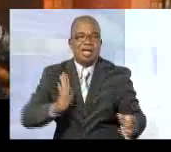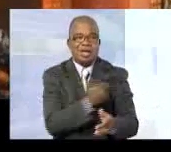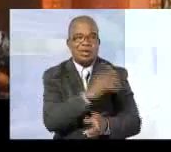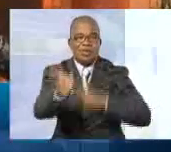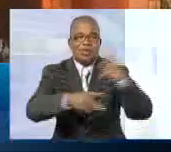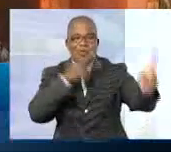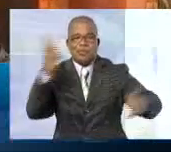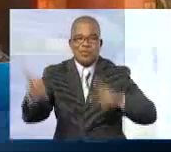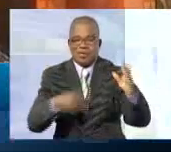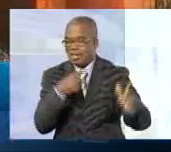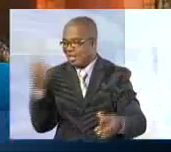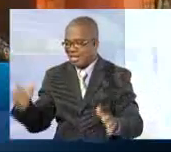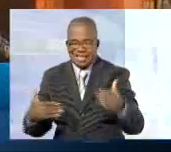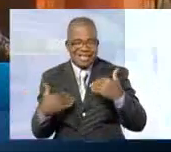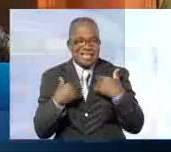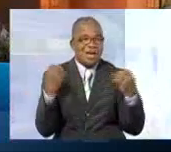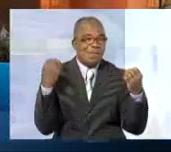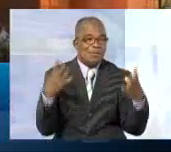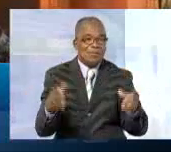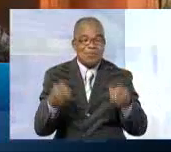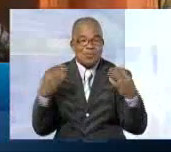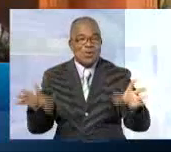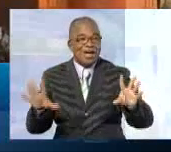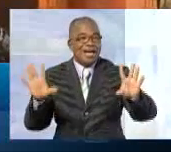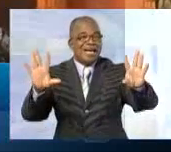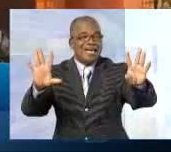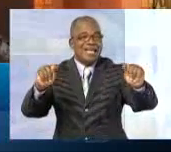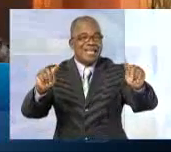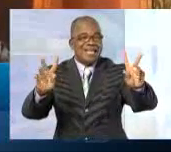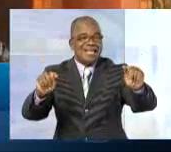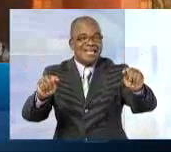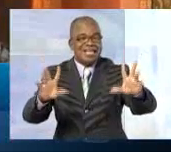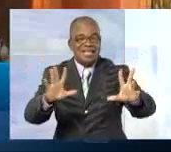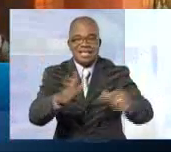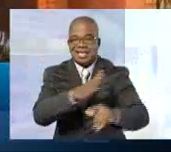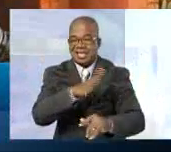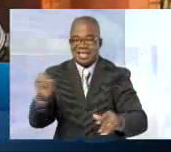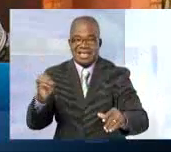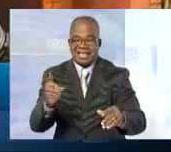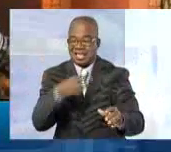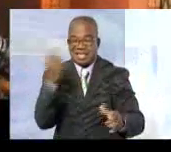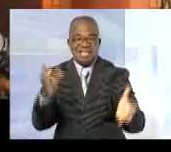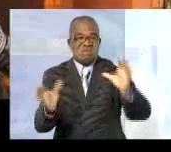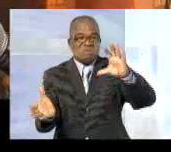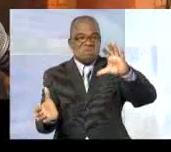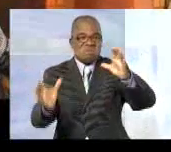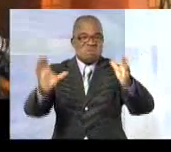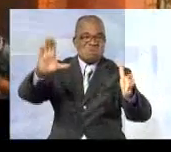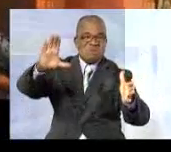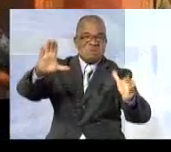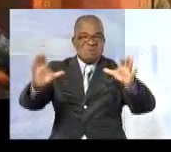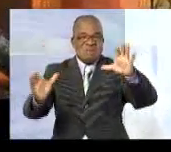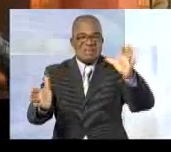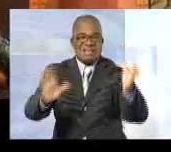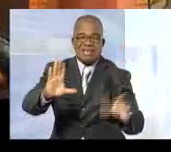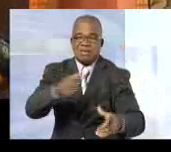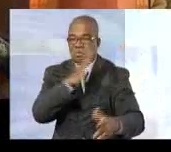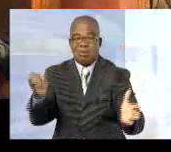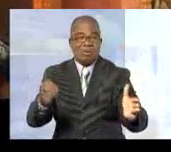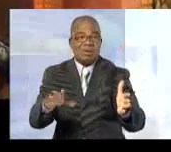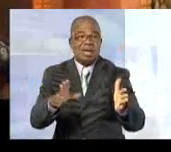public qui dispose de plusieurs chaînes et partant de plusieurs éléments de comparaison est devenu plus